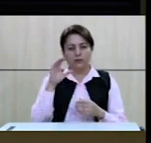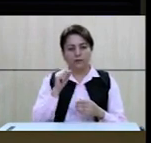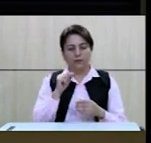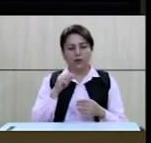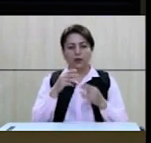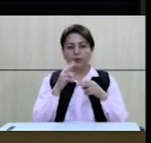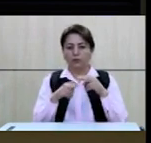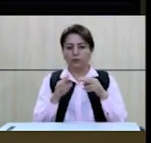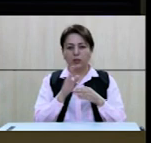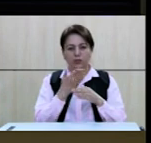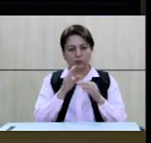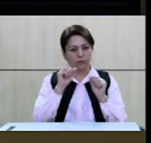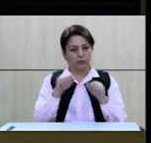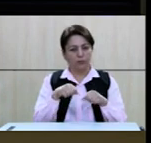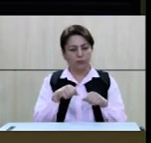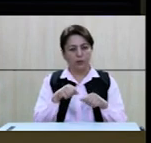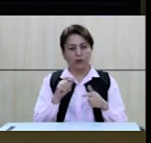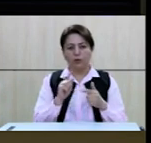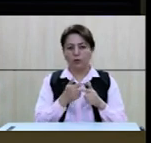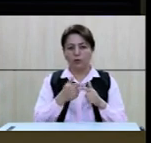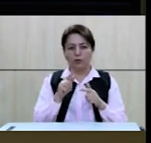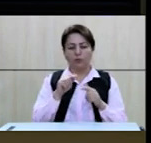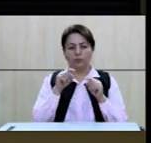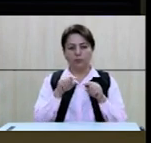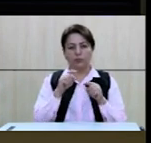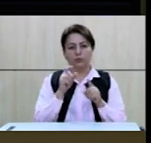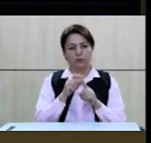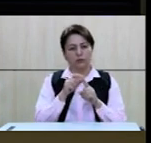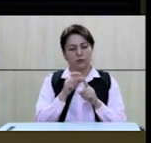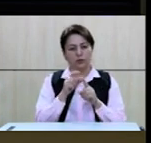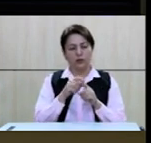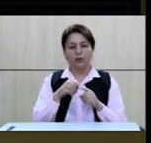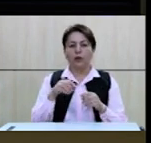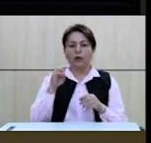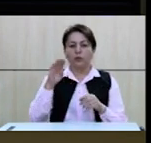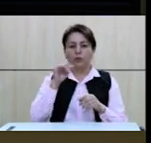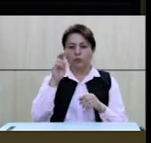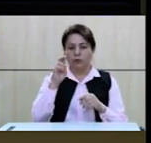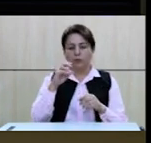olamizmi? Yoki bu so'zlarimiz tub so'zlarmi, yasama so'zlarmi?